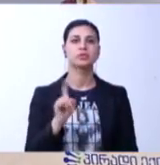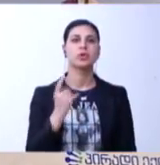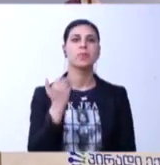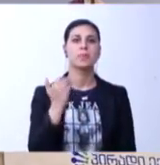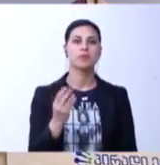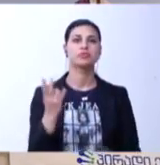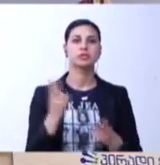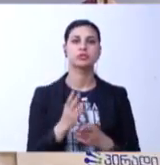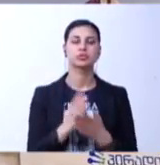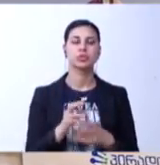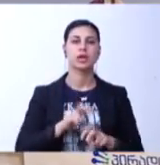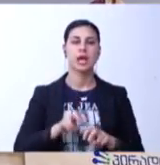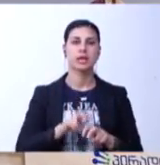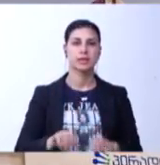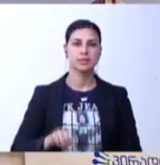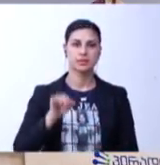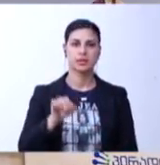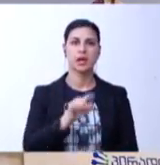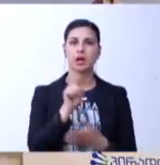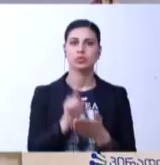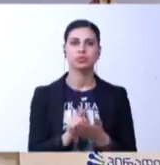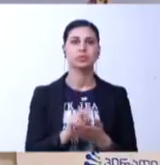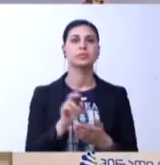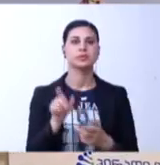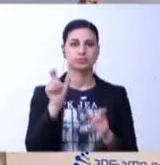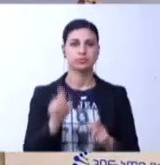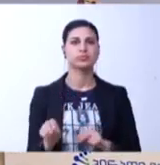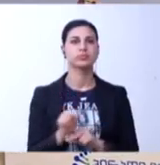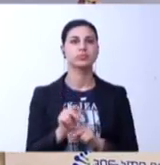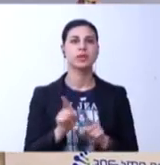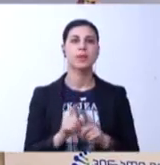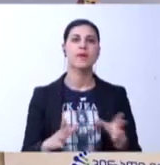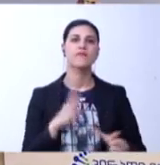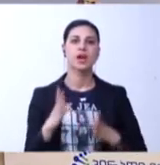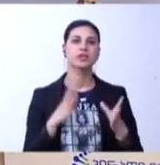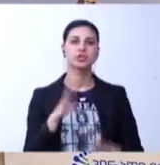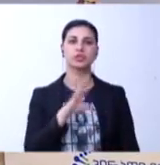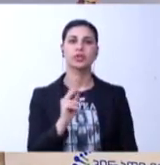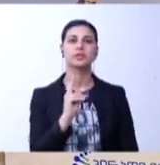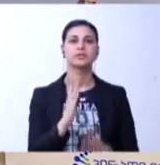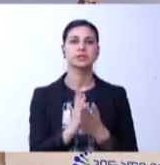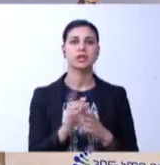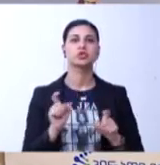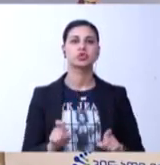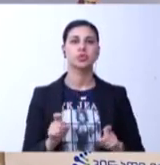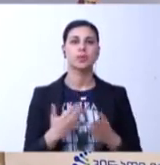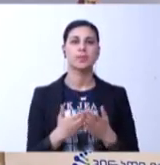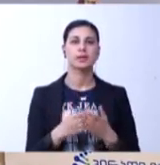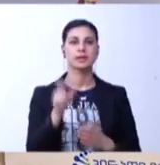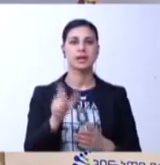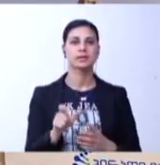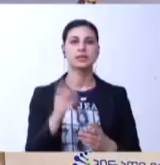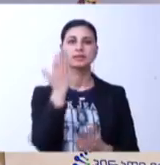ბავშვი საჭიროებს ექიმთან მიყვანას და აუცილებლად პროფილაქტიკურ ვარჯიშს სახში ყველა, ვისაც უწევს ჯდომა, განსაკუთრებით